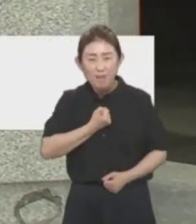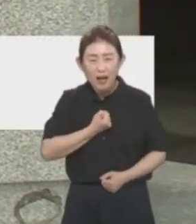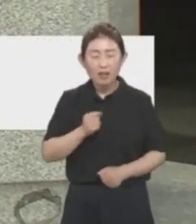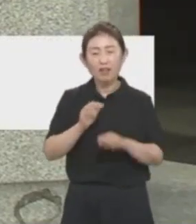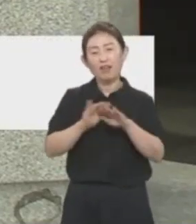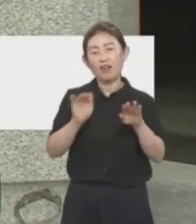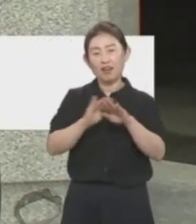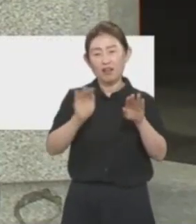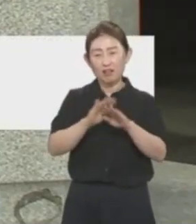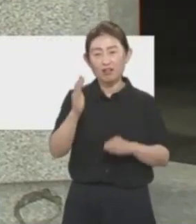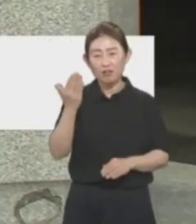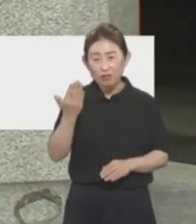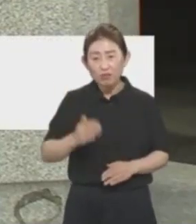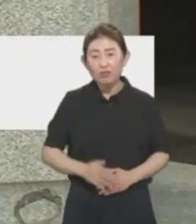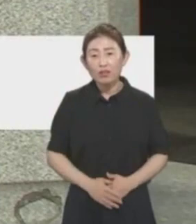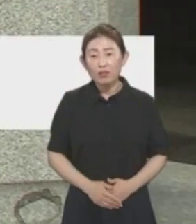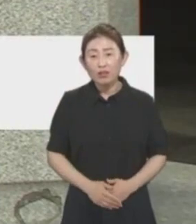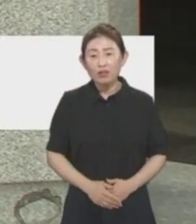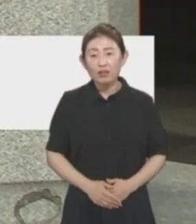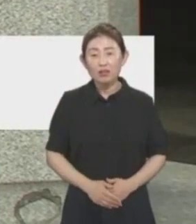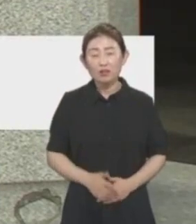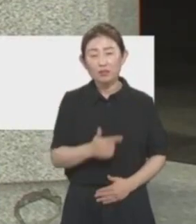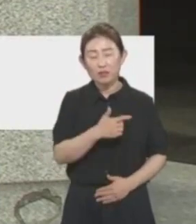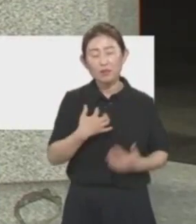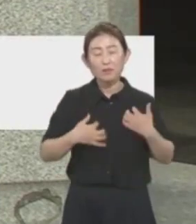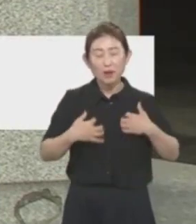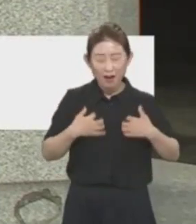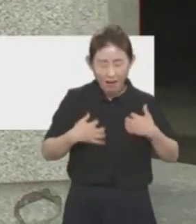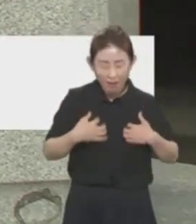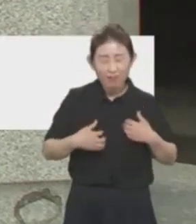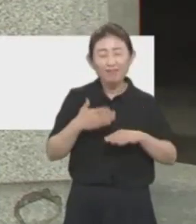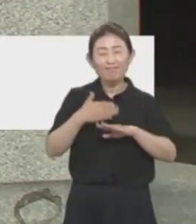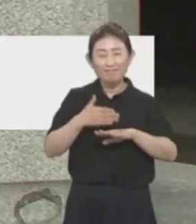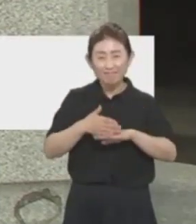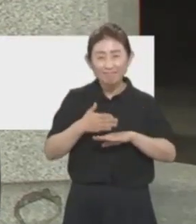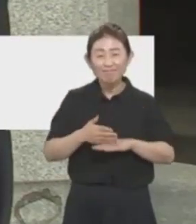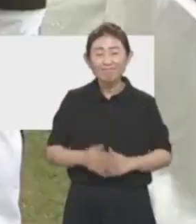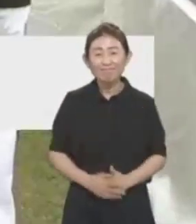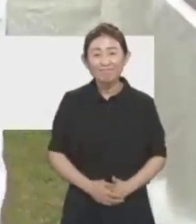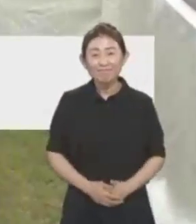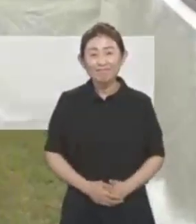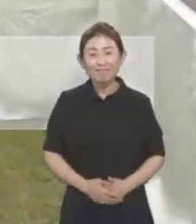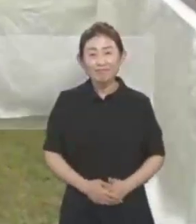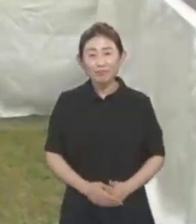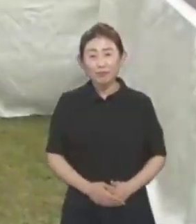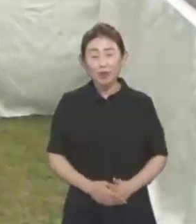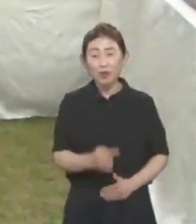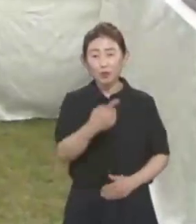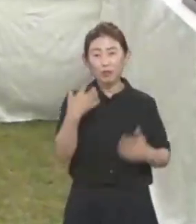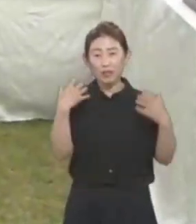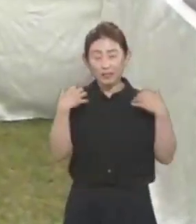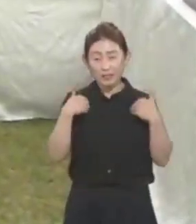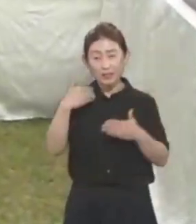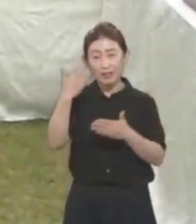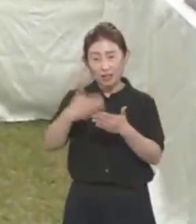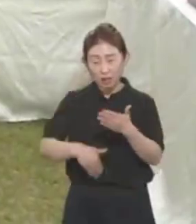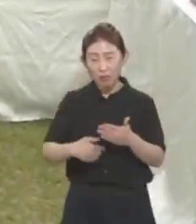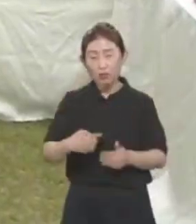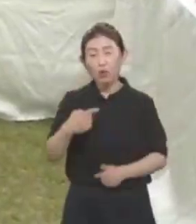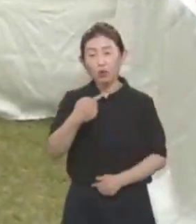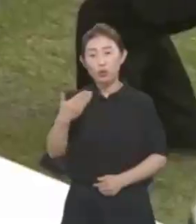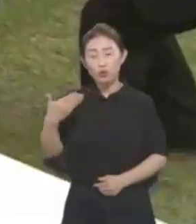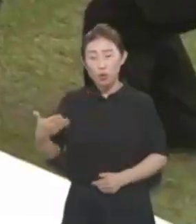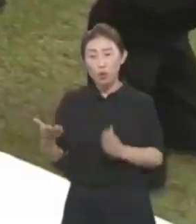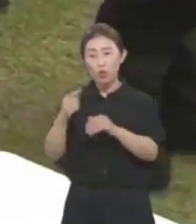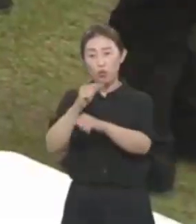않았는가 그렇게 생각되고 너무너무 허무하고 감사드리는 마음입니다. 소방청은 남은 순직 소방 공무원들에